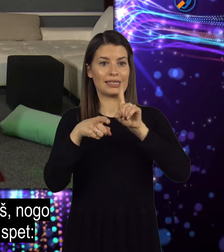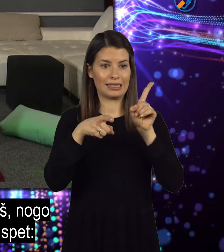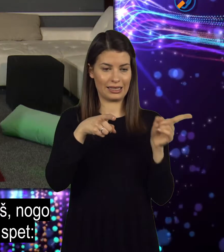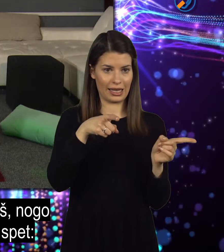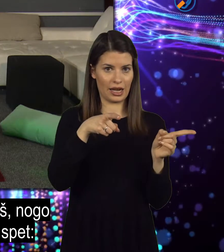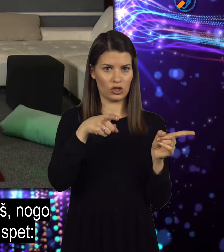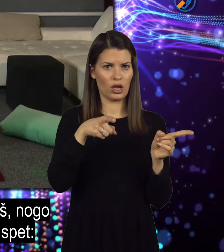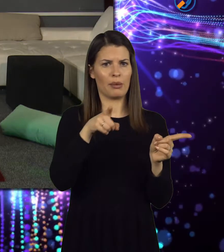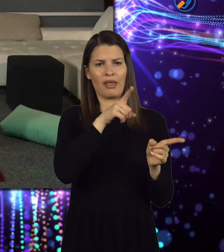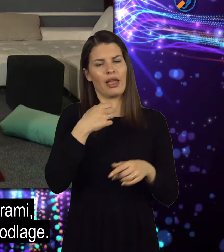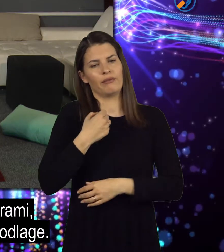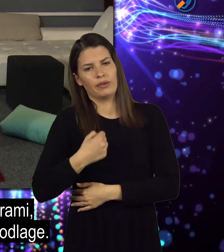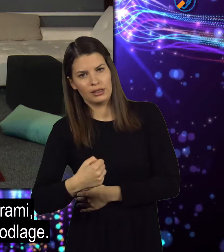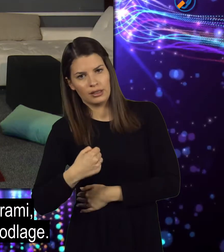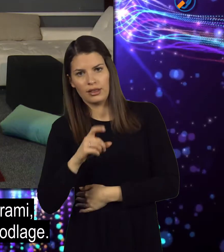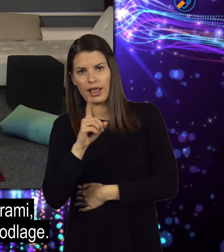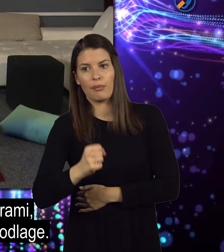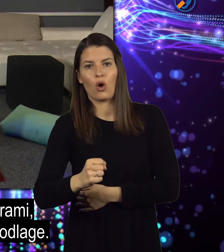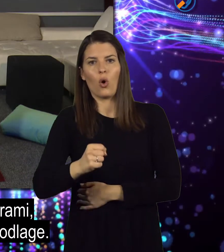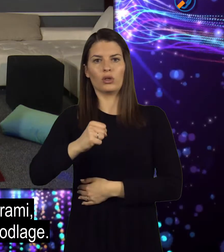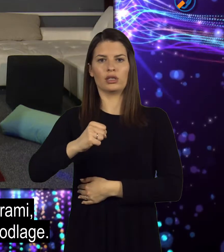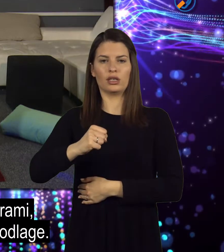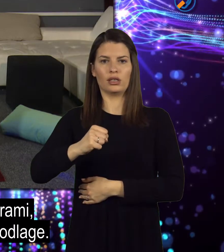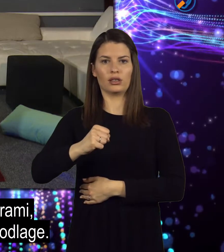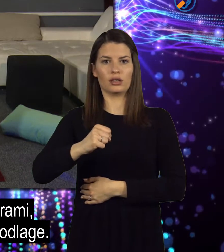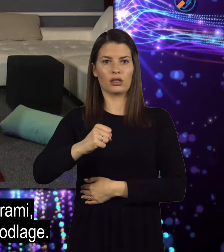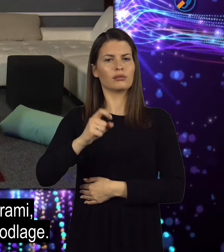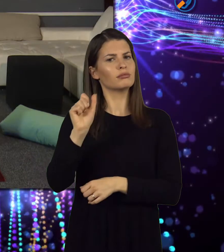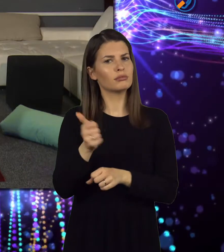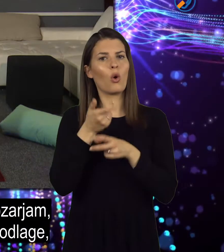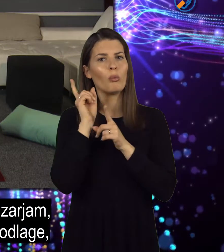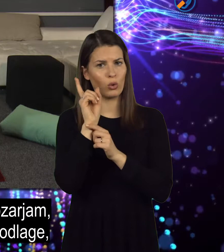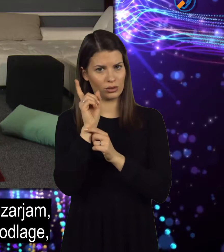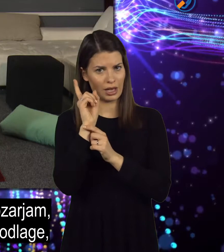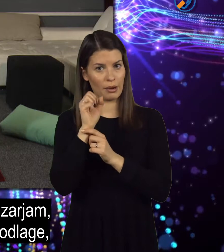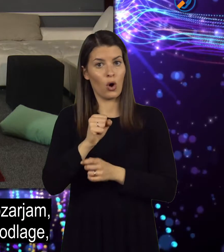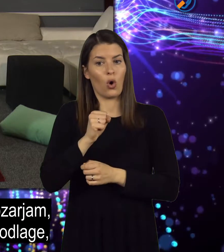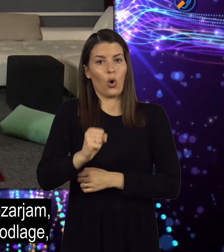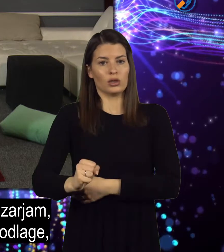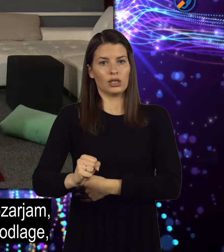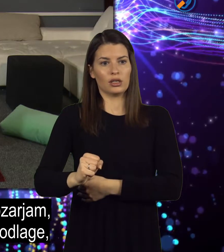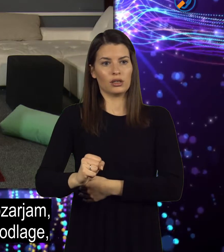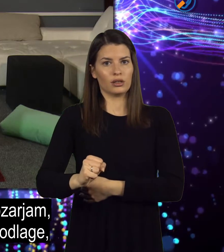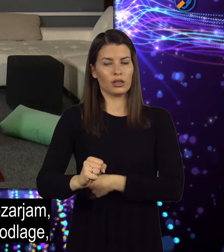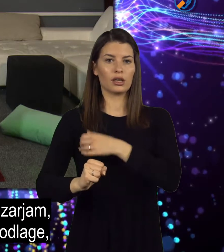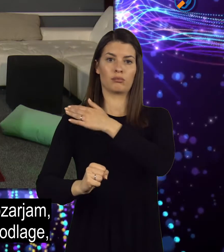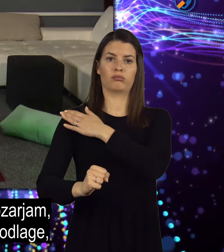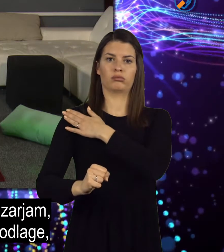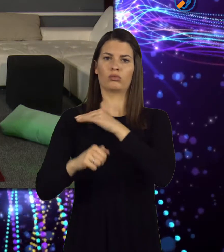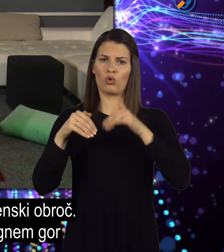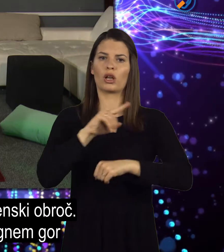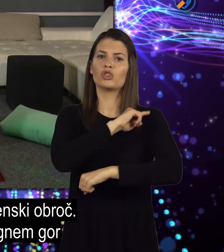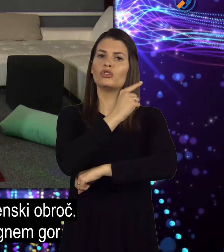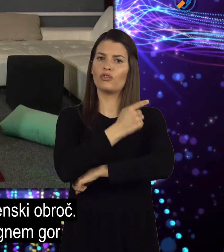stegneš in spet ne visiš na rami, odrini se od podlage. Še enkrat opozarjam, odrini se od